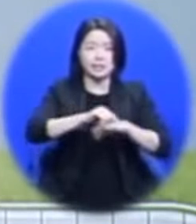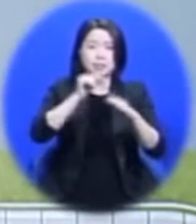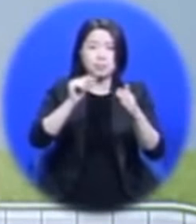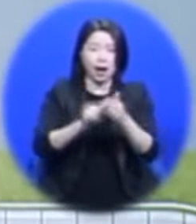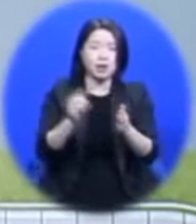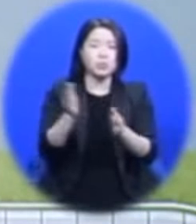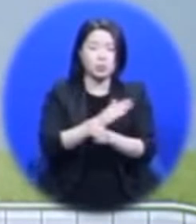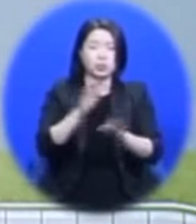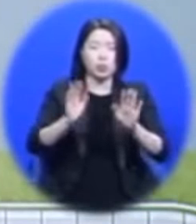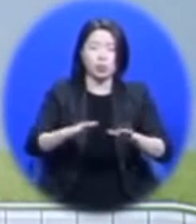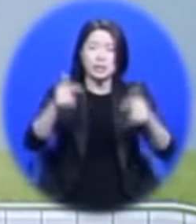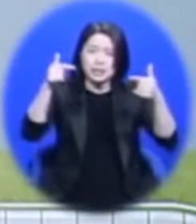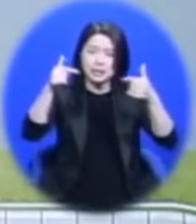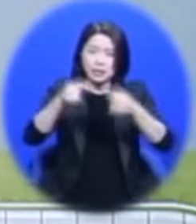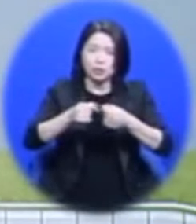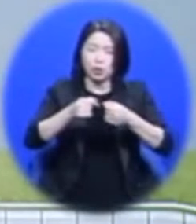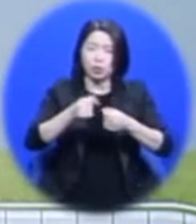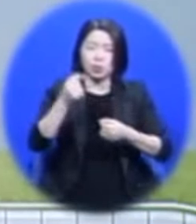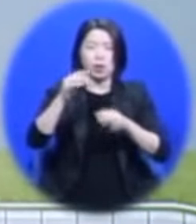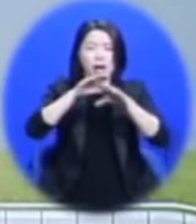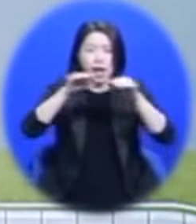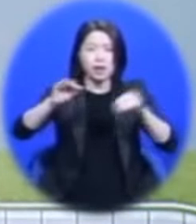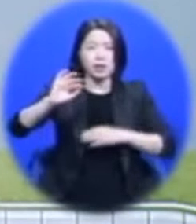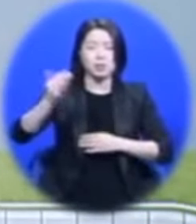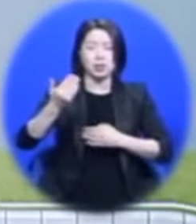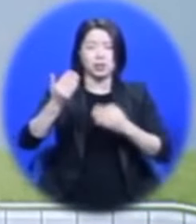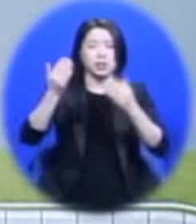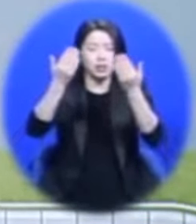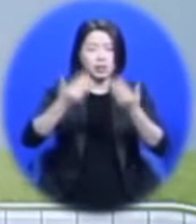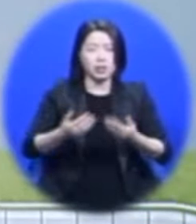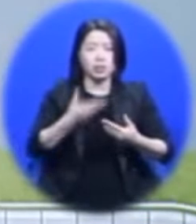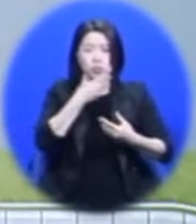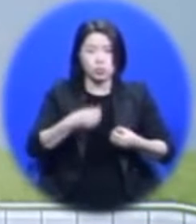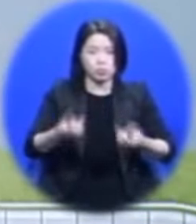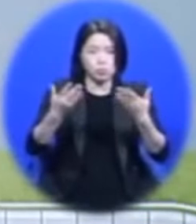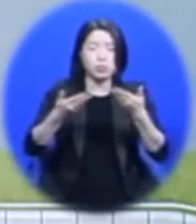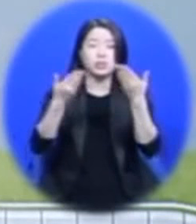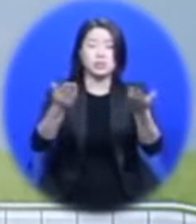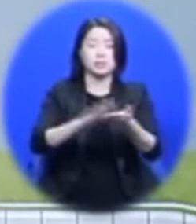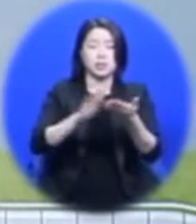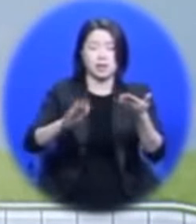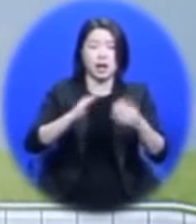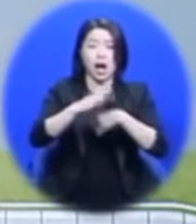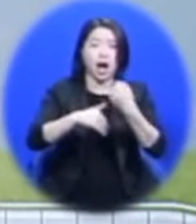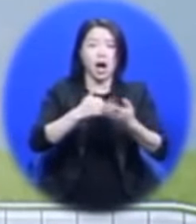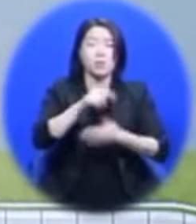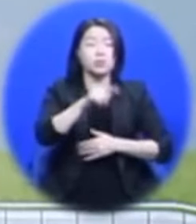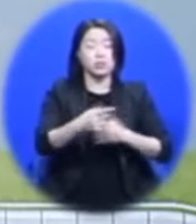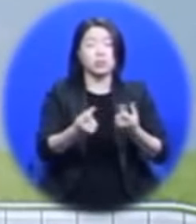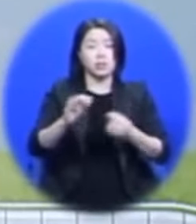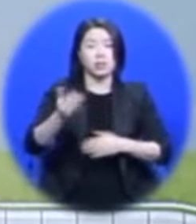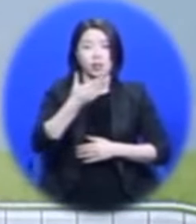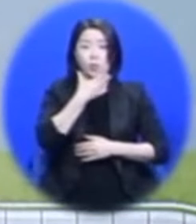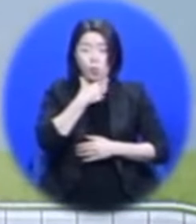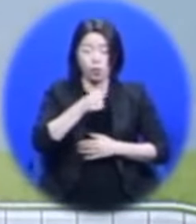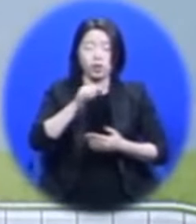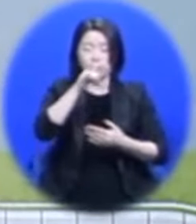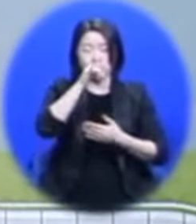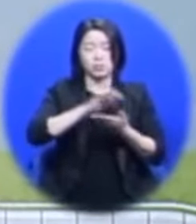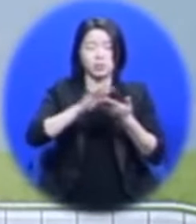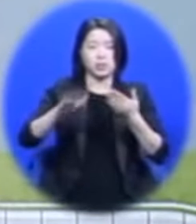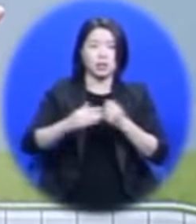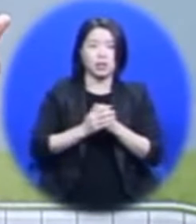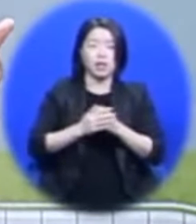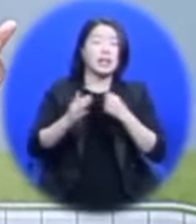마음에서부터 오늘 치유되고 해결받으시게 되기를 축복합니다. 하나님은 그렇게 되기를 원하시고 계세요. 그래서